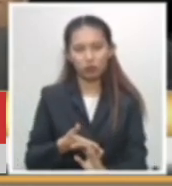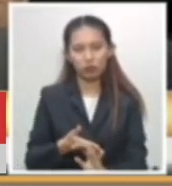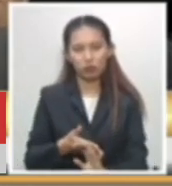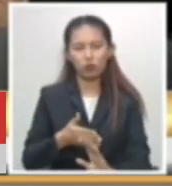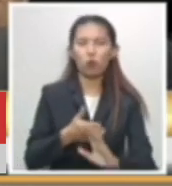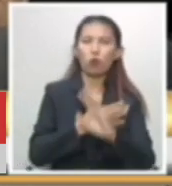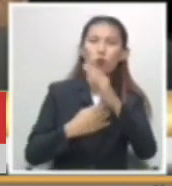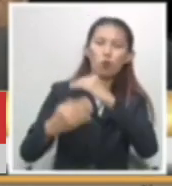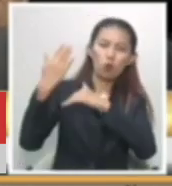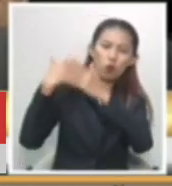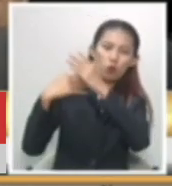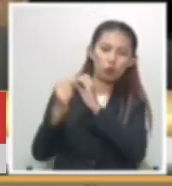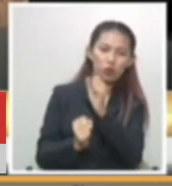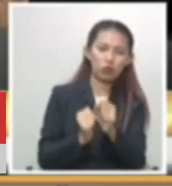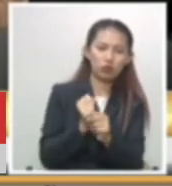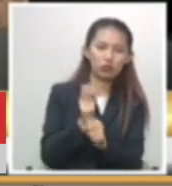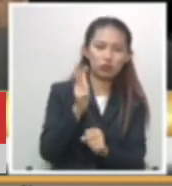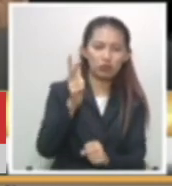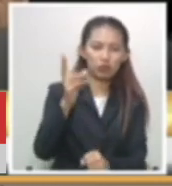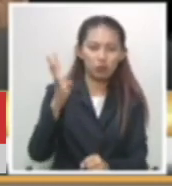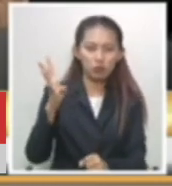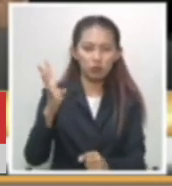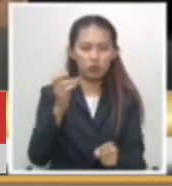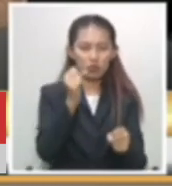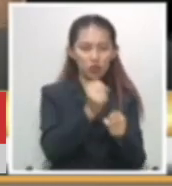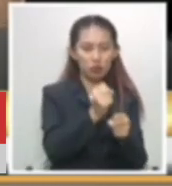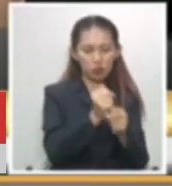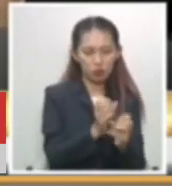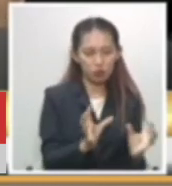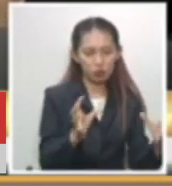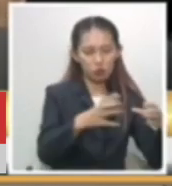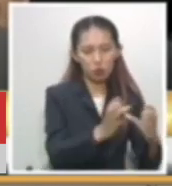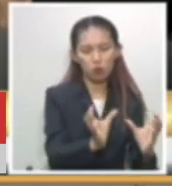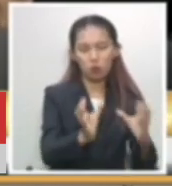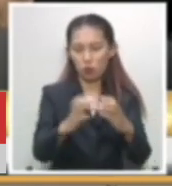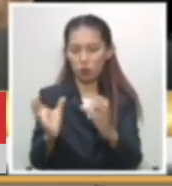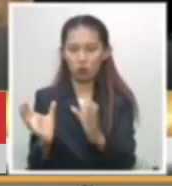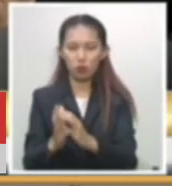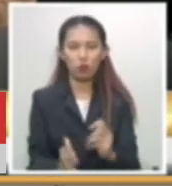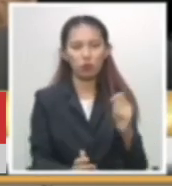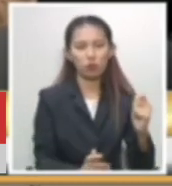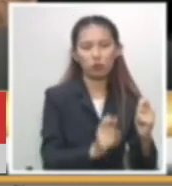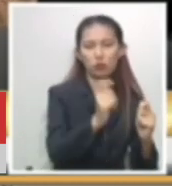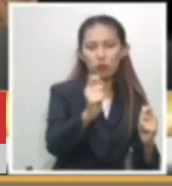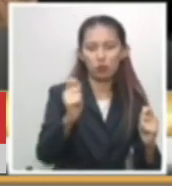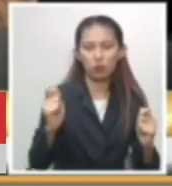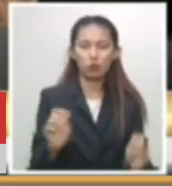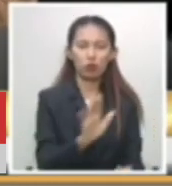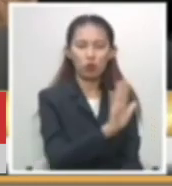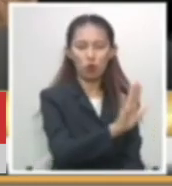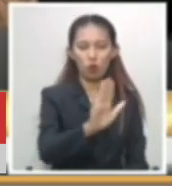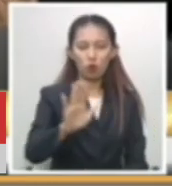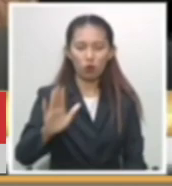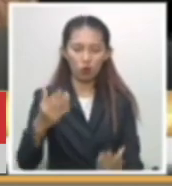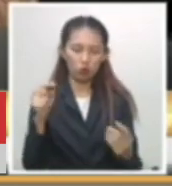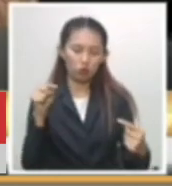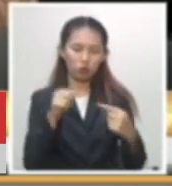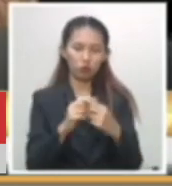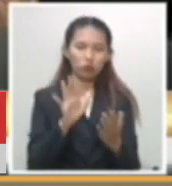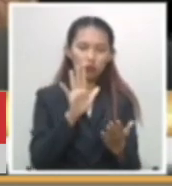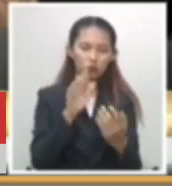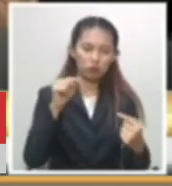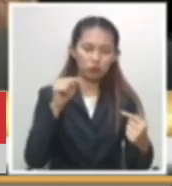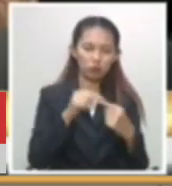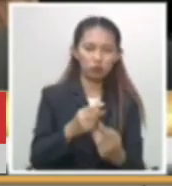3-4 ปีทุกอย่างที่ผมว่าเขาทำภายในอำเภอเพราะว่าอำเภอมีสรรพากรมีที่ดิน